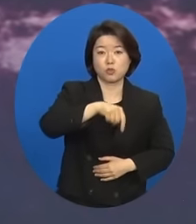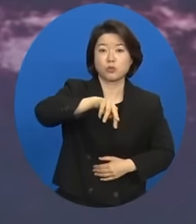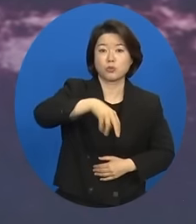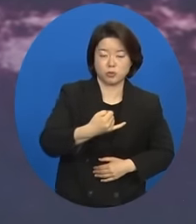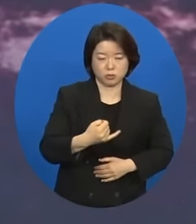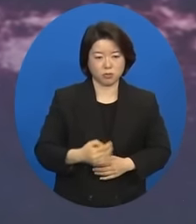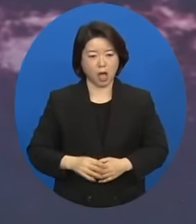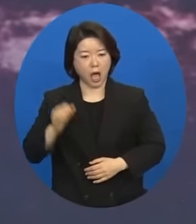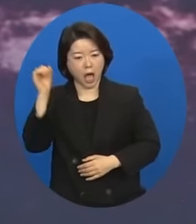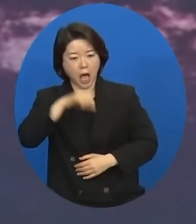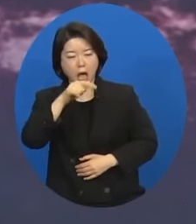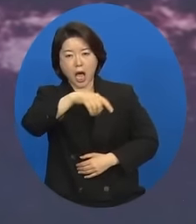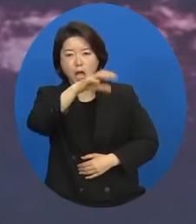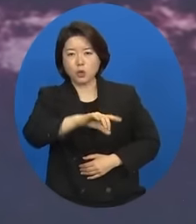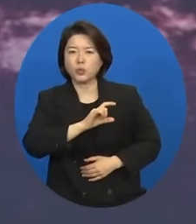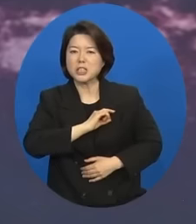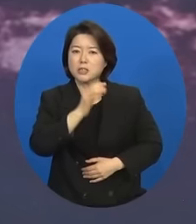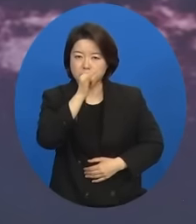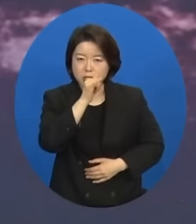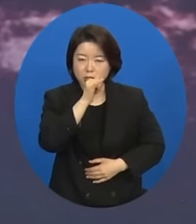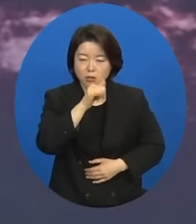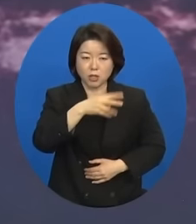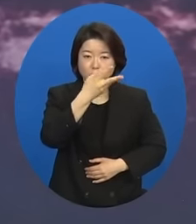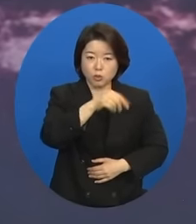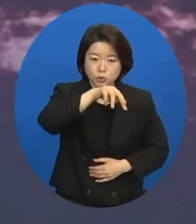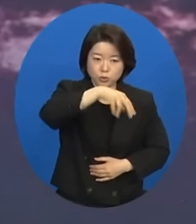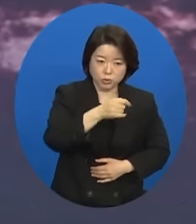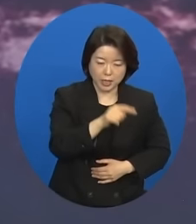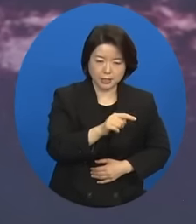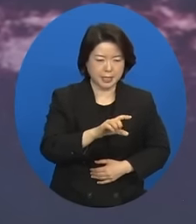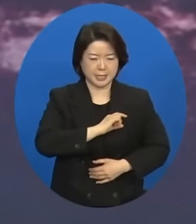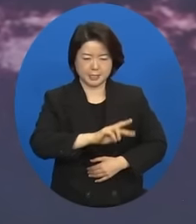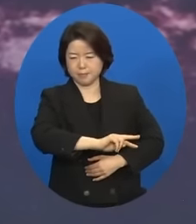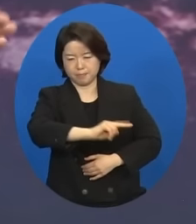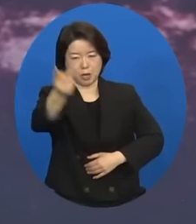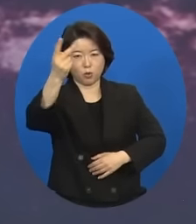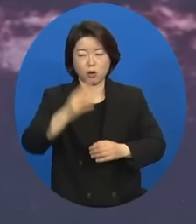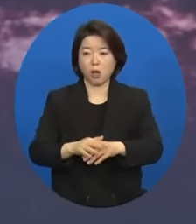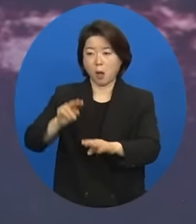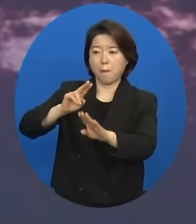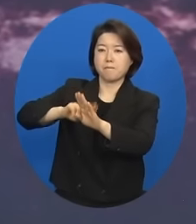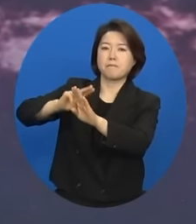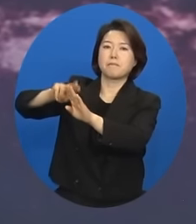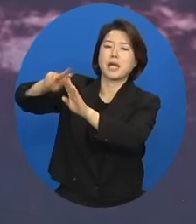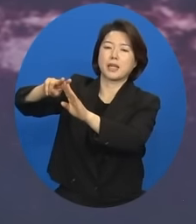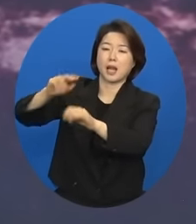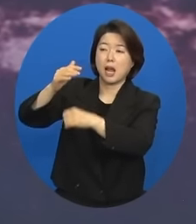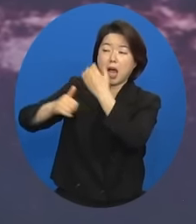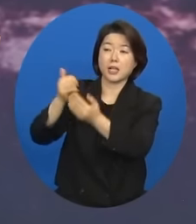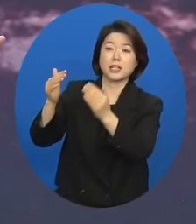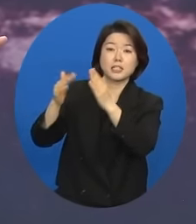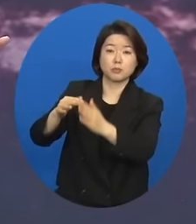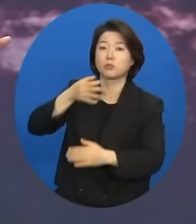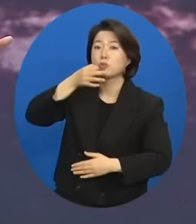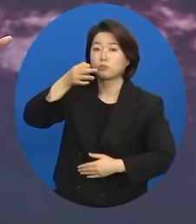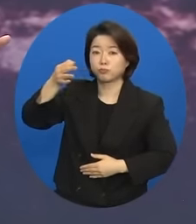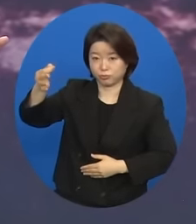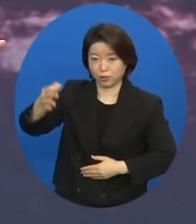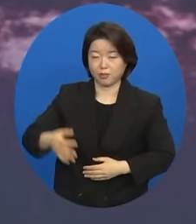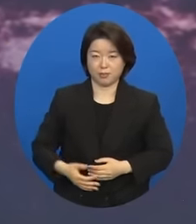곳이 아니라 루스라 곳인데 그곳을 이제는 베이라고 하는 하나님의 집으로 부릅니다 자 여기에 이제